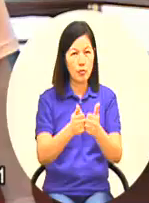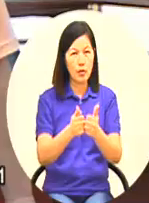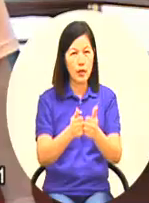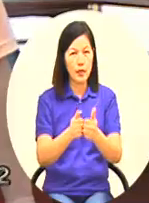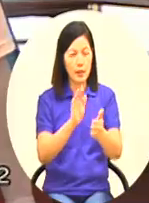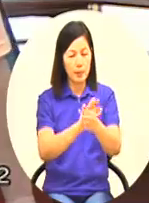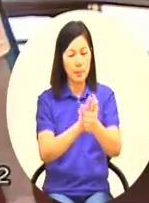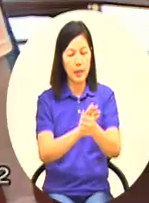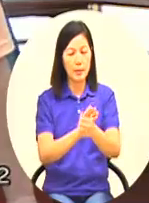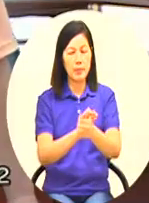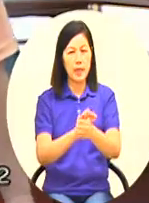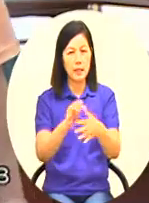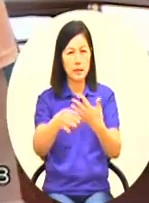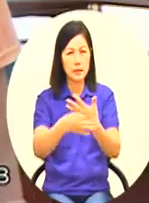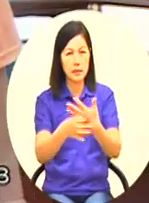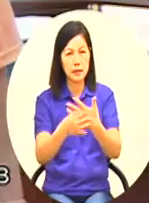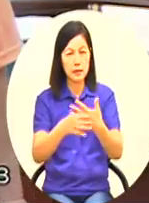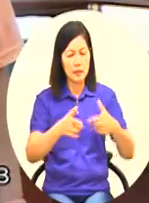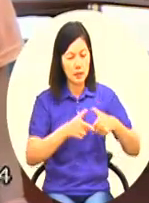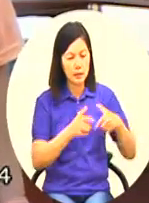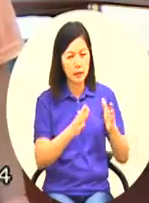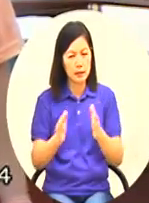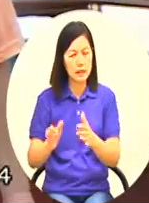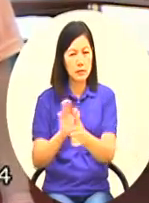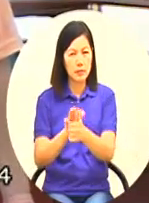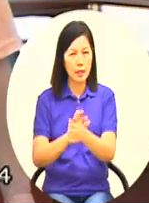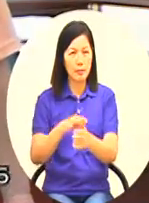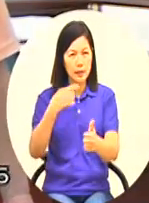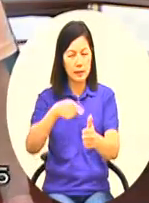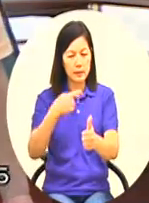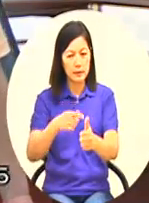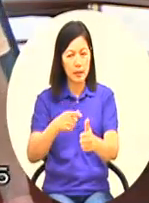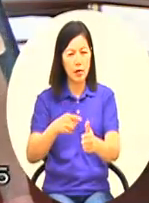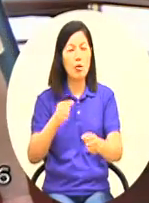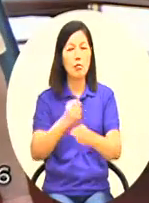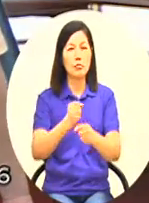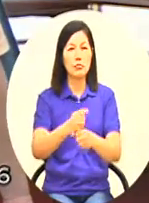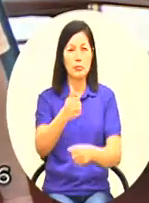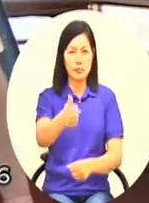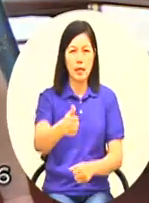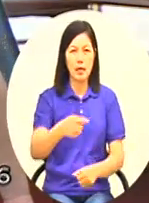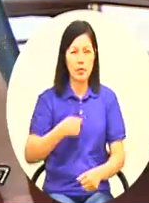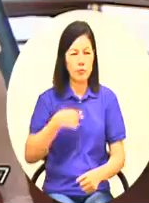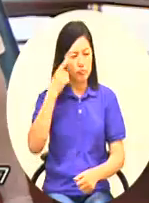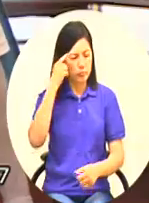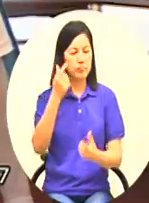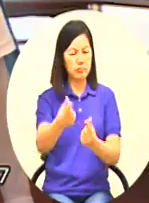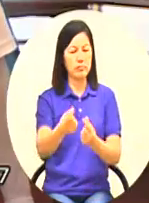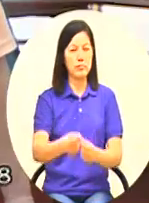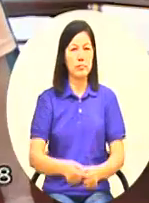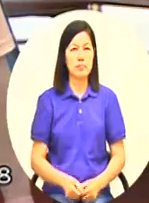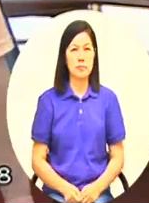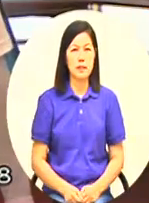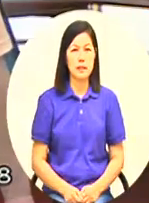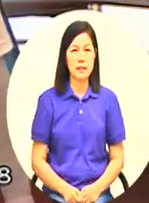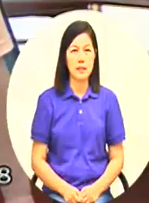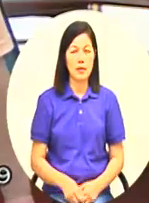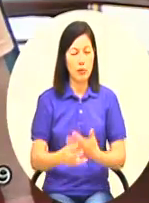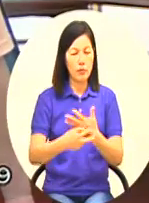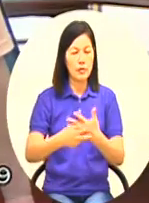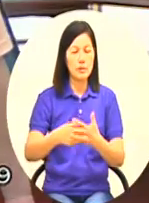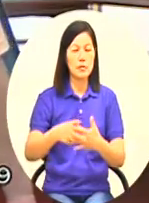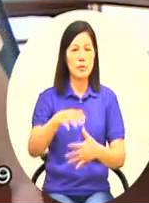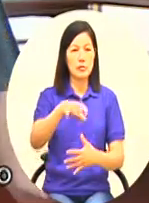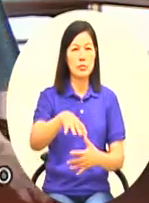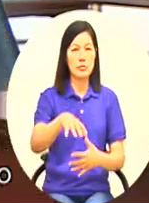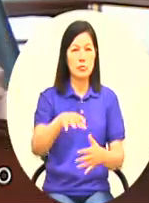啊，这个心理上的辅导啊，我感觉做了袂歹，而且在这边也肯定。那在你的领导之下，整个卫生局也都是